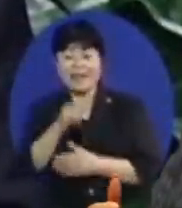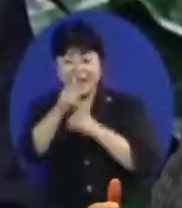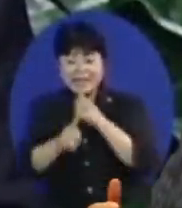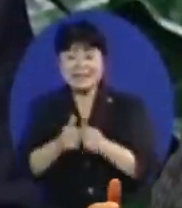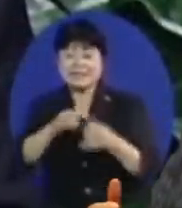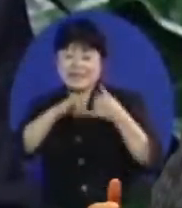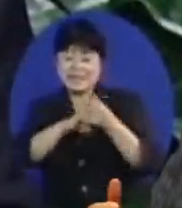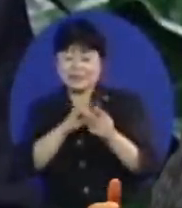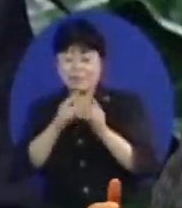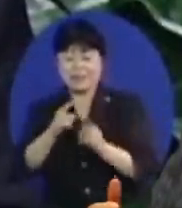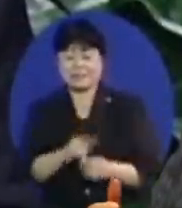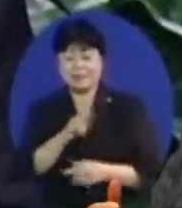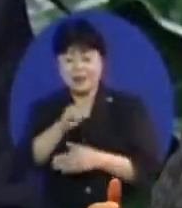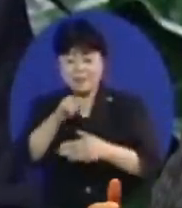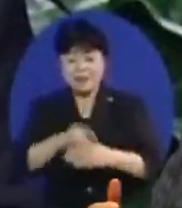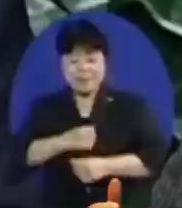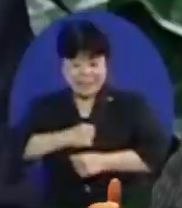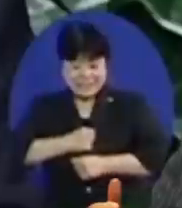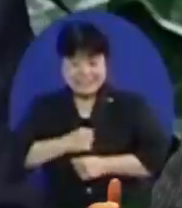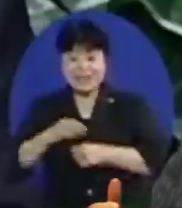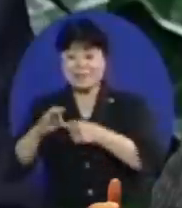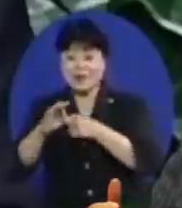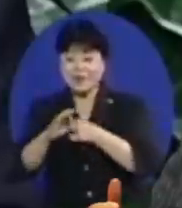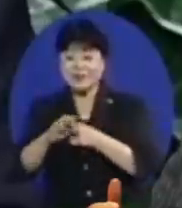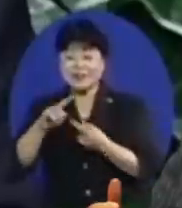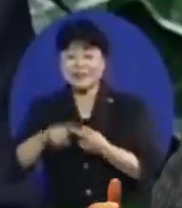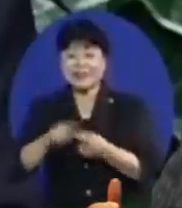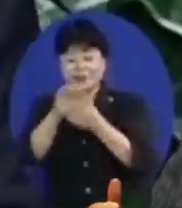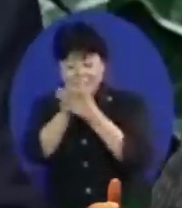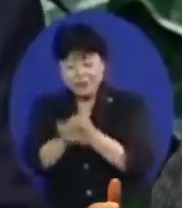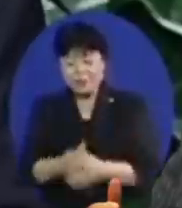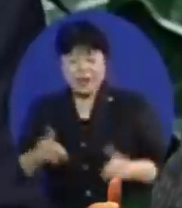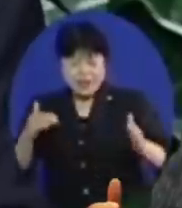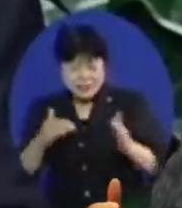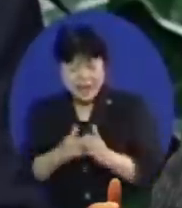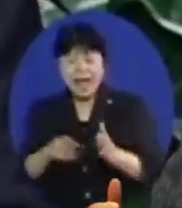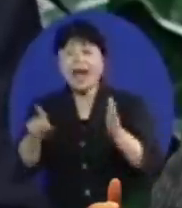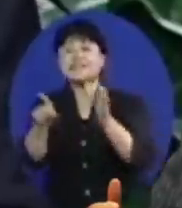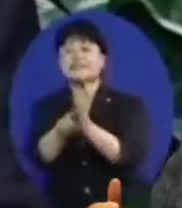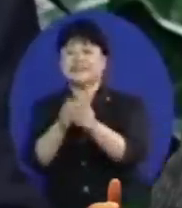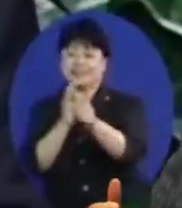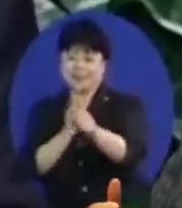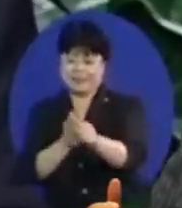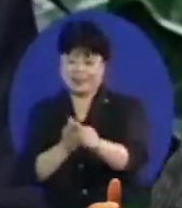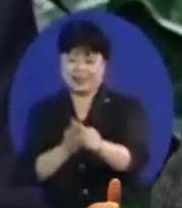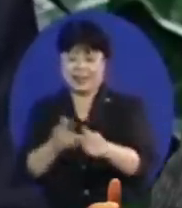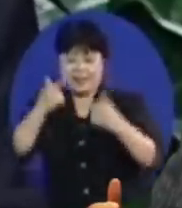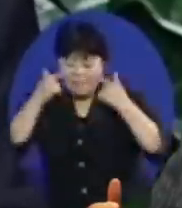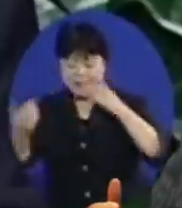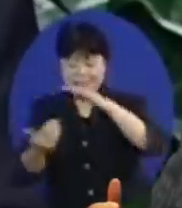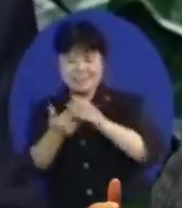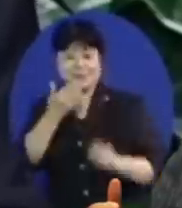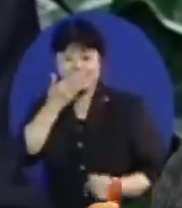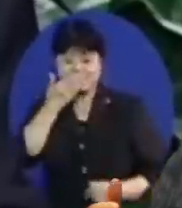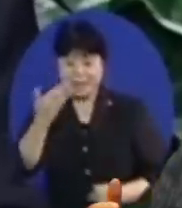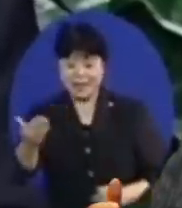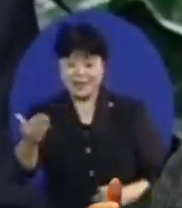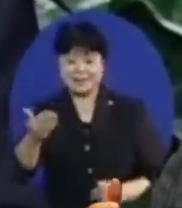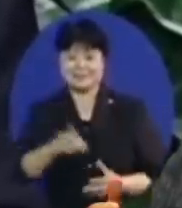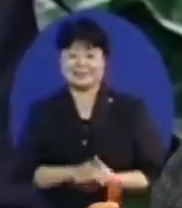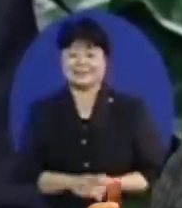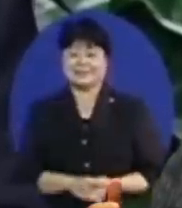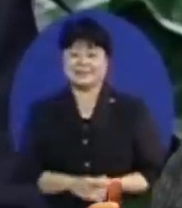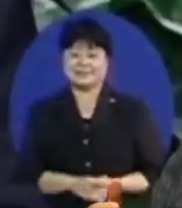하나님의 약속의 말씀을 마음에 간직하면 그를 따라 기도하고 끝까지 믿으십시오. 반드시 이루어지는 것입니다.